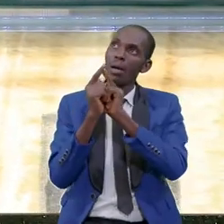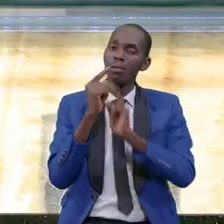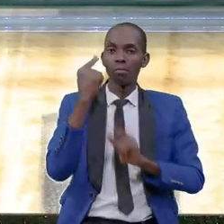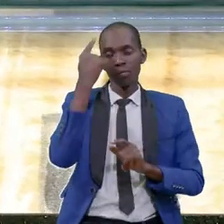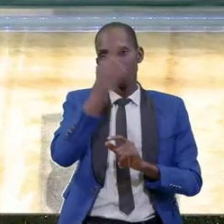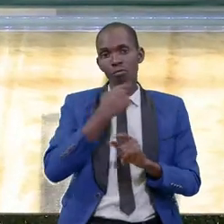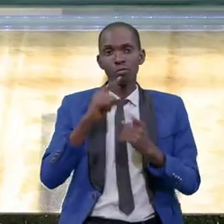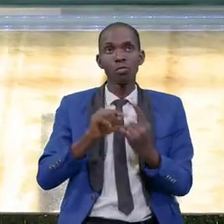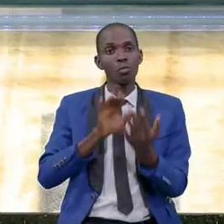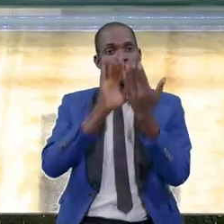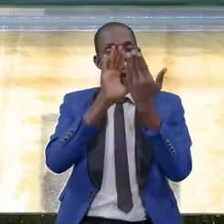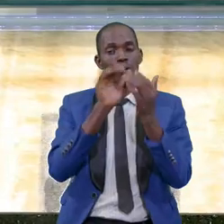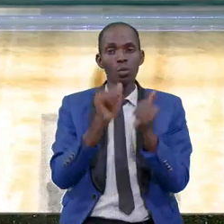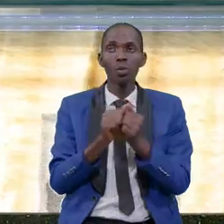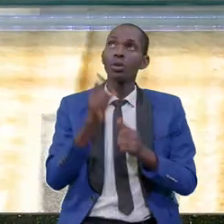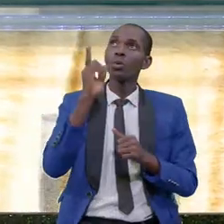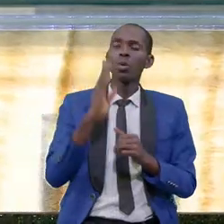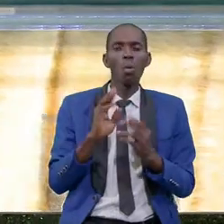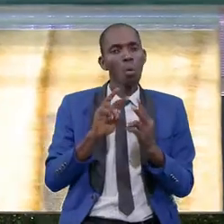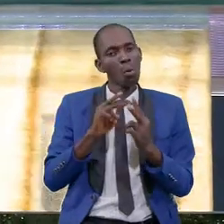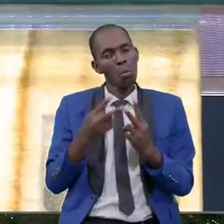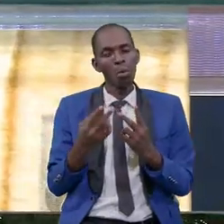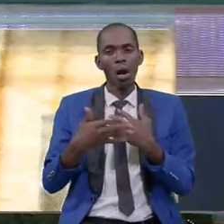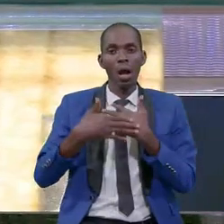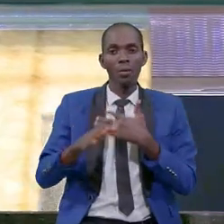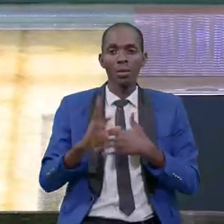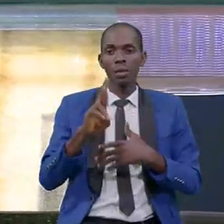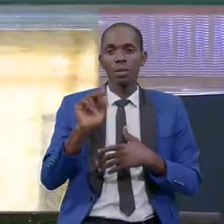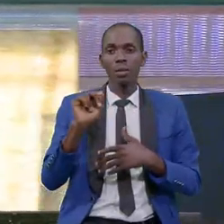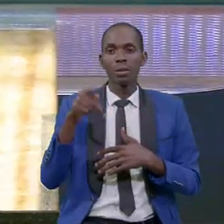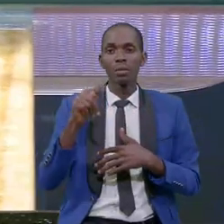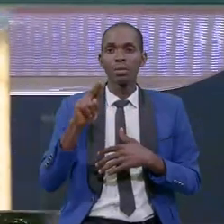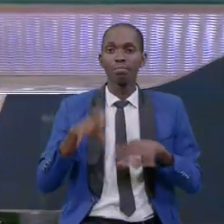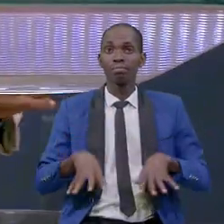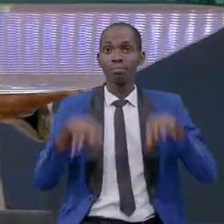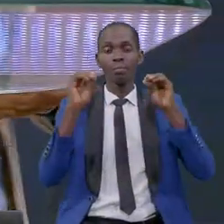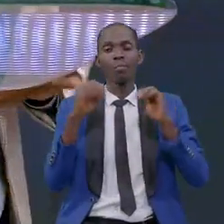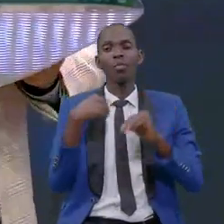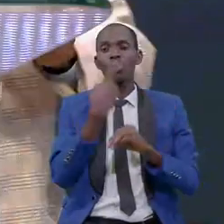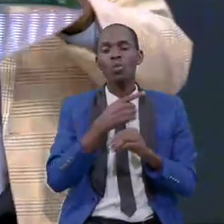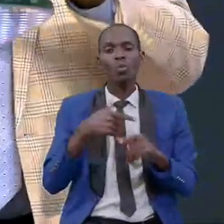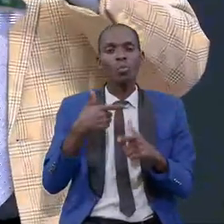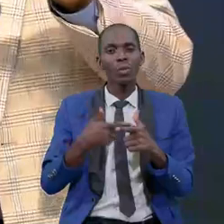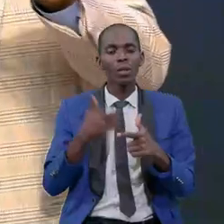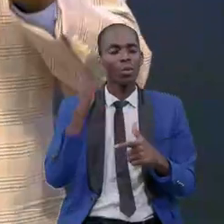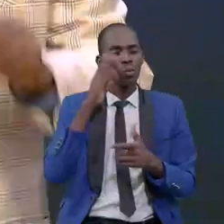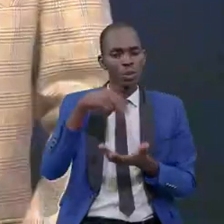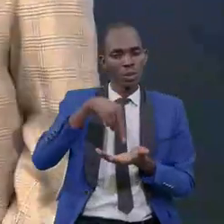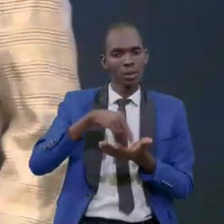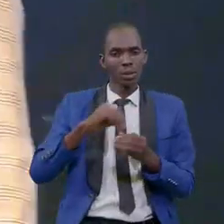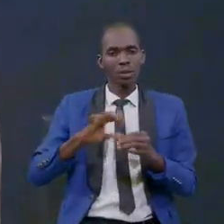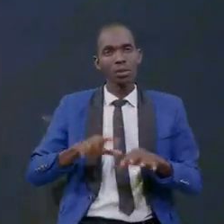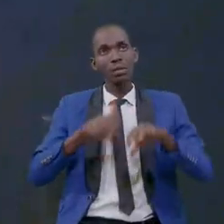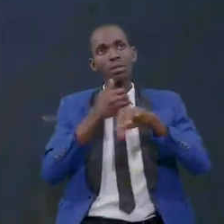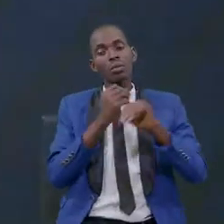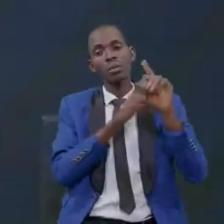face de Dieu, après la mort ou après l'enlèvement, il dit ici que qui pourra monter à la montagne